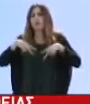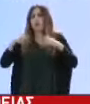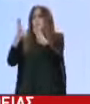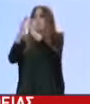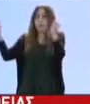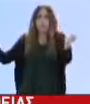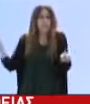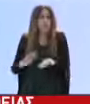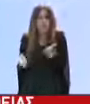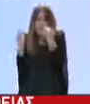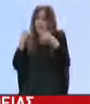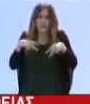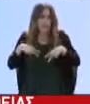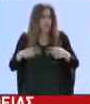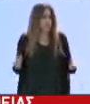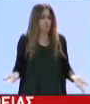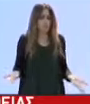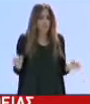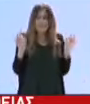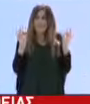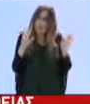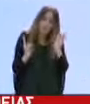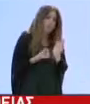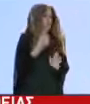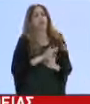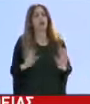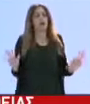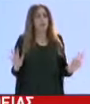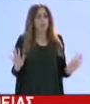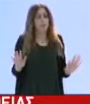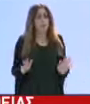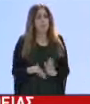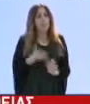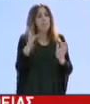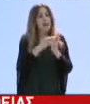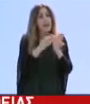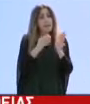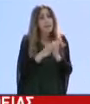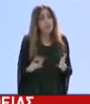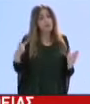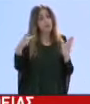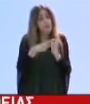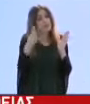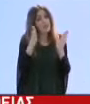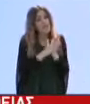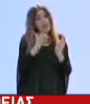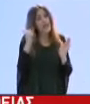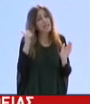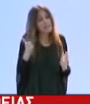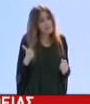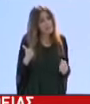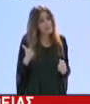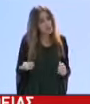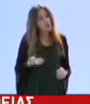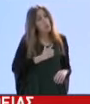Πώς θα μπορούσε ποτέ κανείς να φανταστεί ότι το 2016 θα επεμβαίνουν